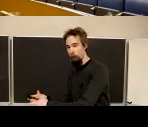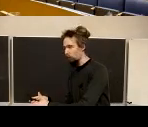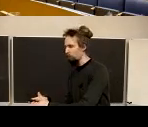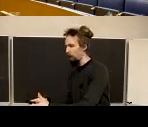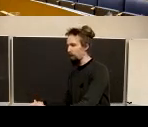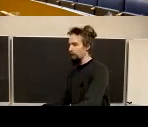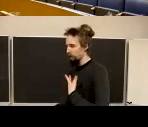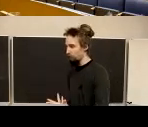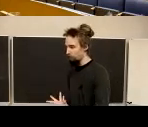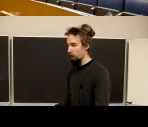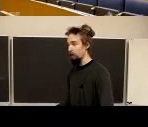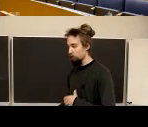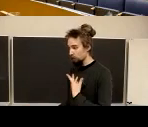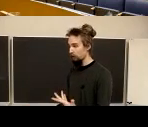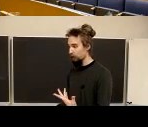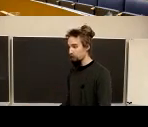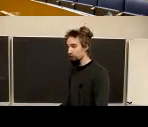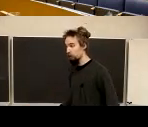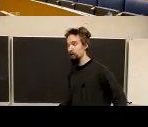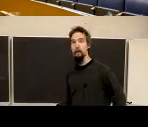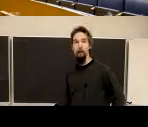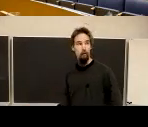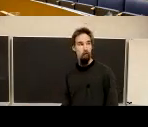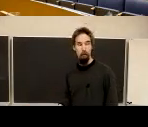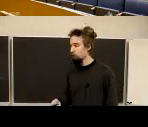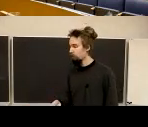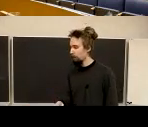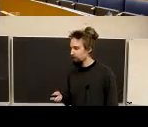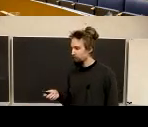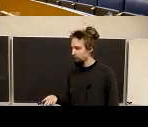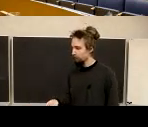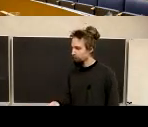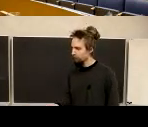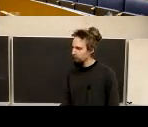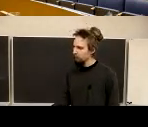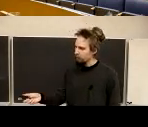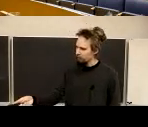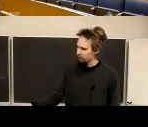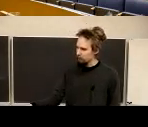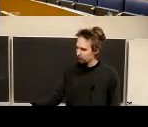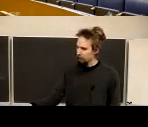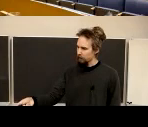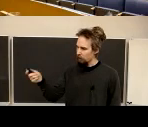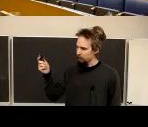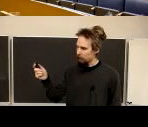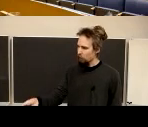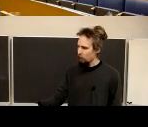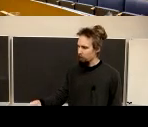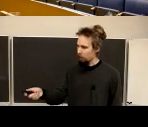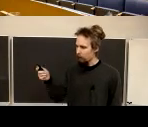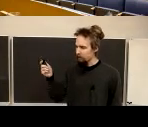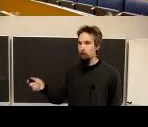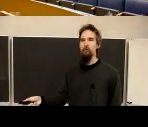jotain muuta hyvää. Ja sitten jotkut asiat, kuten vaikka ihmissuhteet tai totuus, on hyviä itsessään. Sitten meillä on tietynlaisia niin